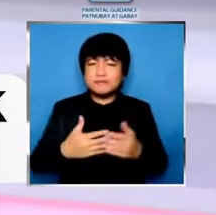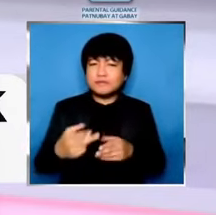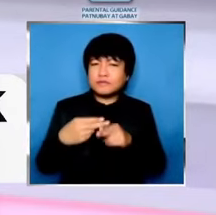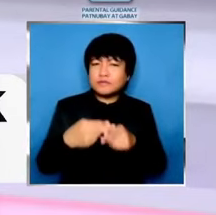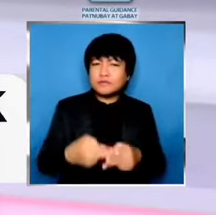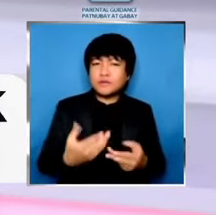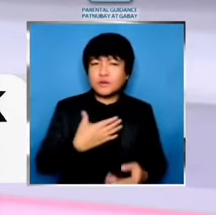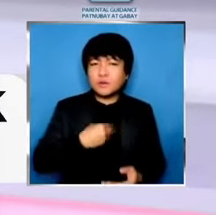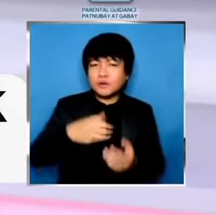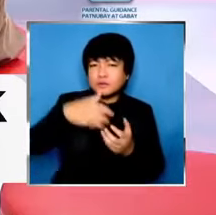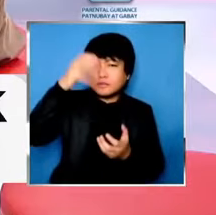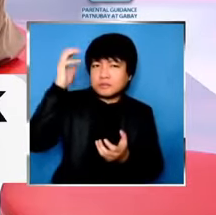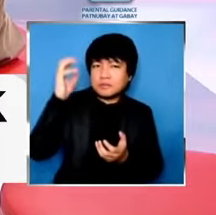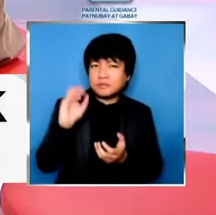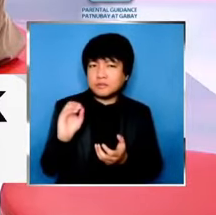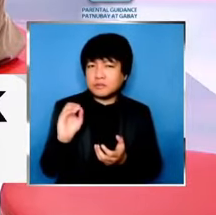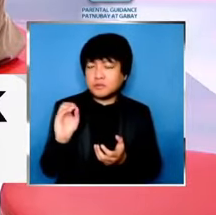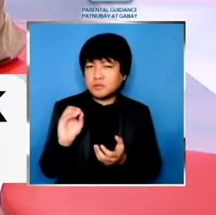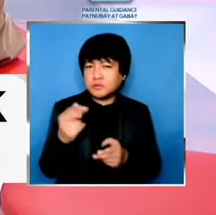ngayon?